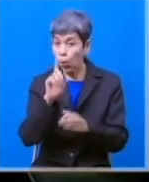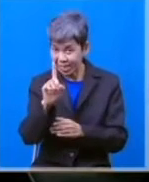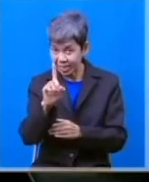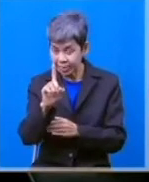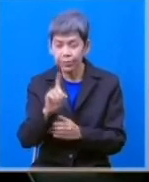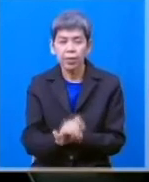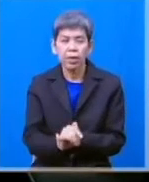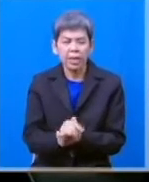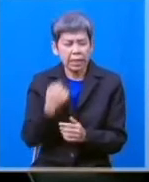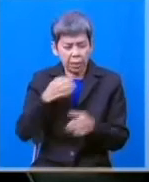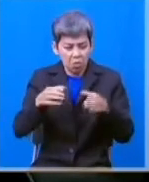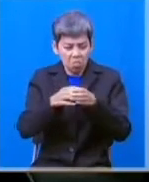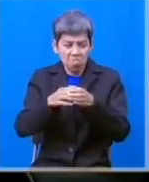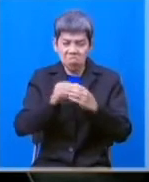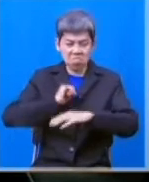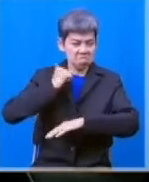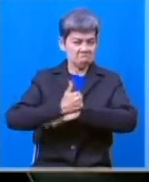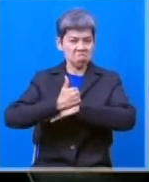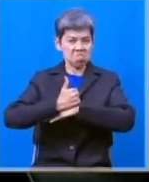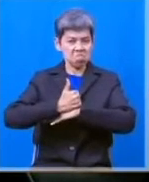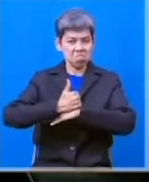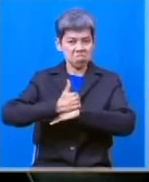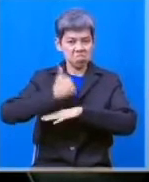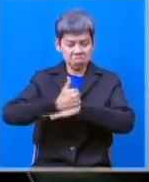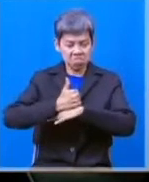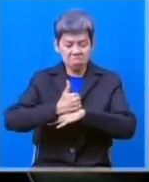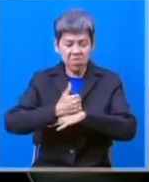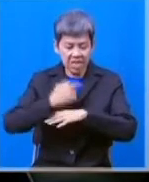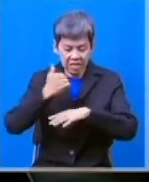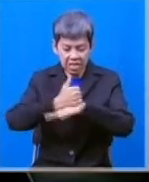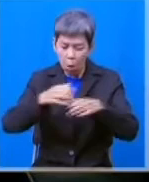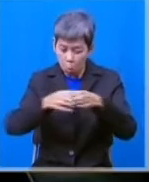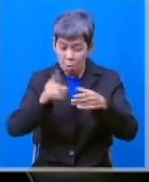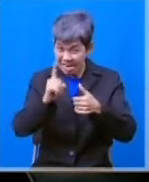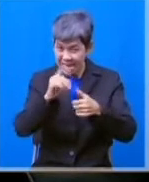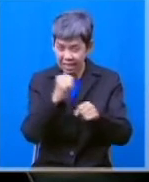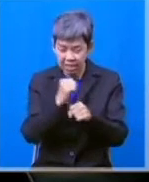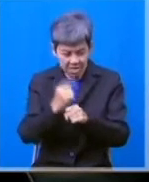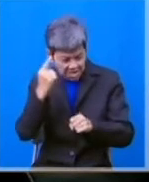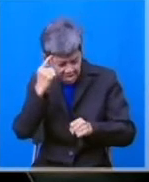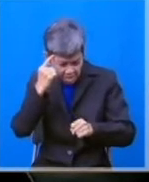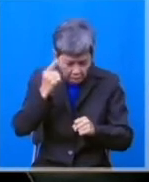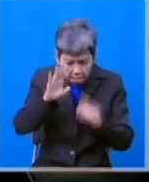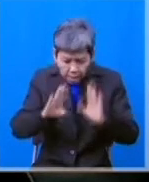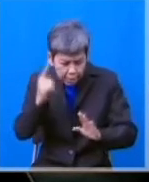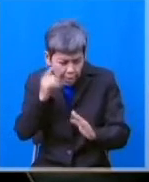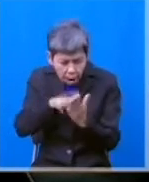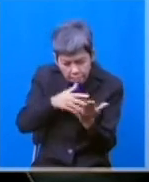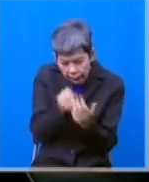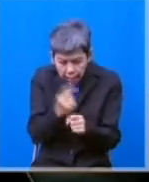ป็นบนสุดของห่วงโซ่นะครับอาจจะเป็นกลุ่มที่เป็นมาสเตอร์มายด์หรือผู้ที่กำหนดยุทธศา